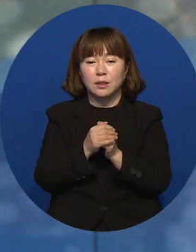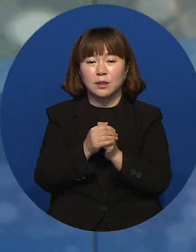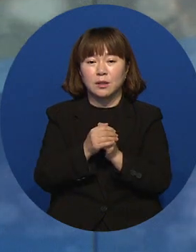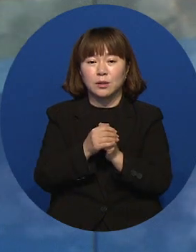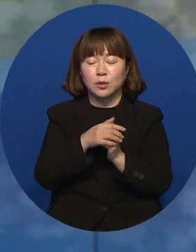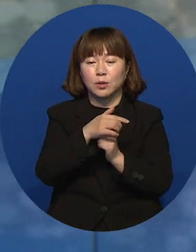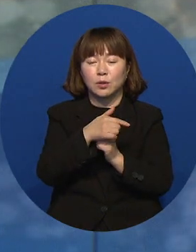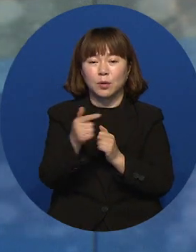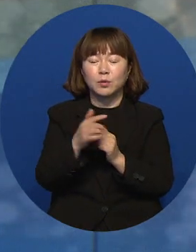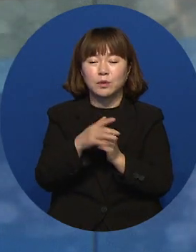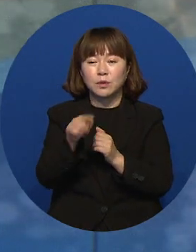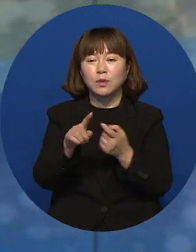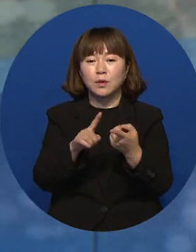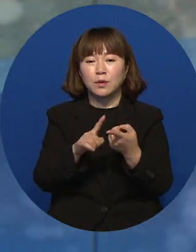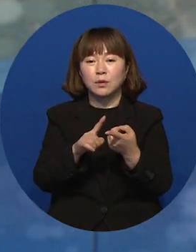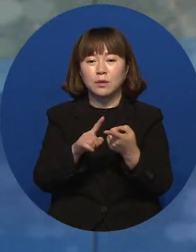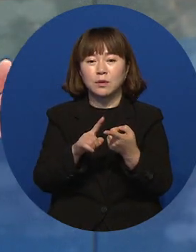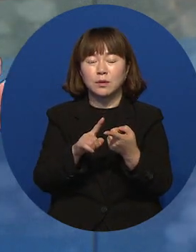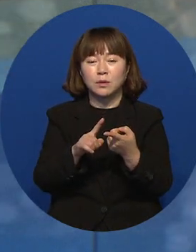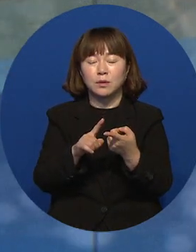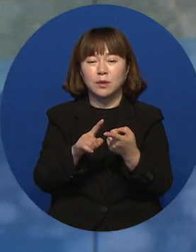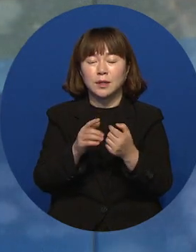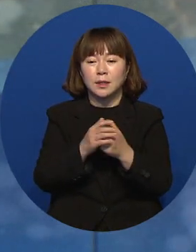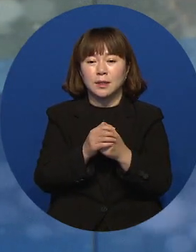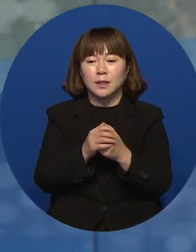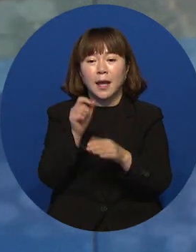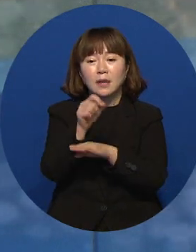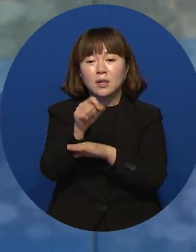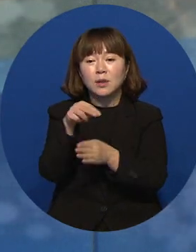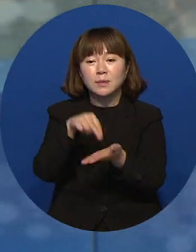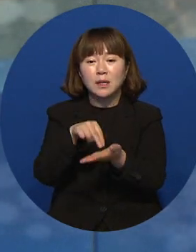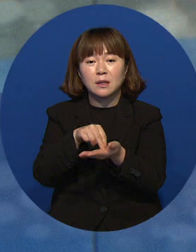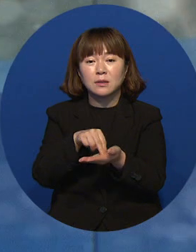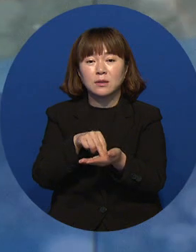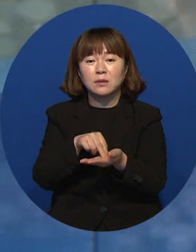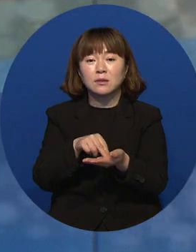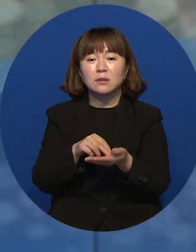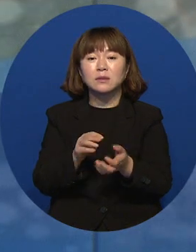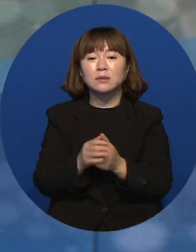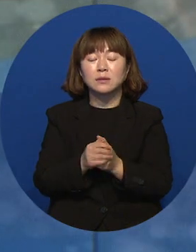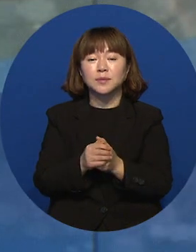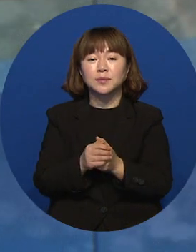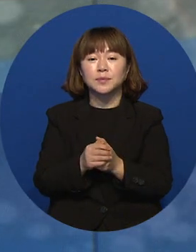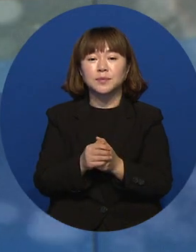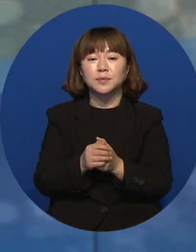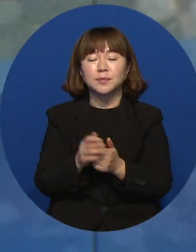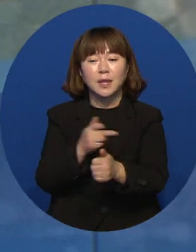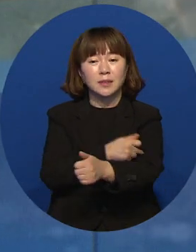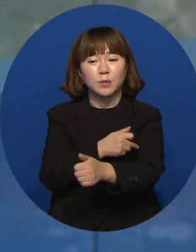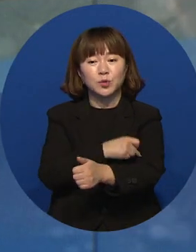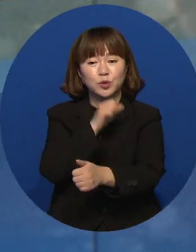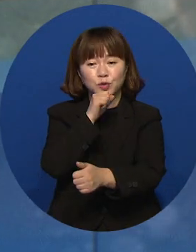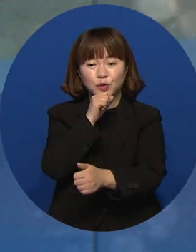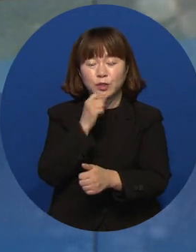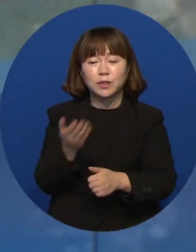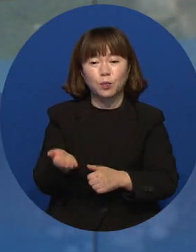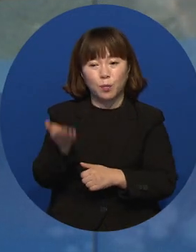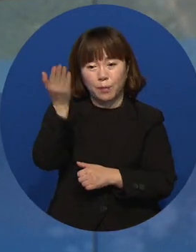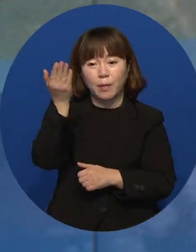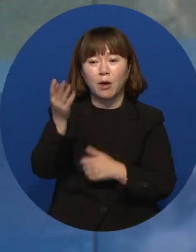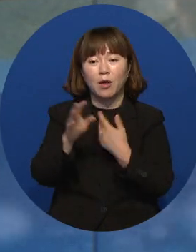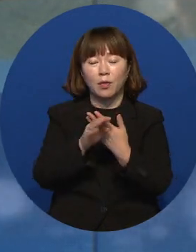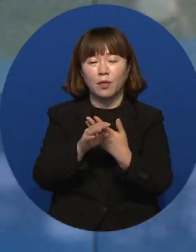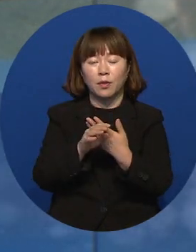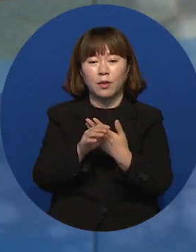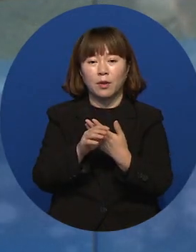어필 도 있고 그래서 예 행정 입장은 어떻습니까 근데 다 같이 접종이 높아져야 안맞은 분들도 더 안전한 거